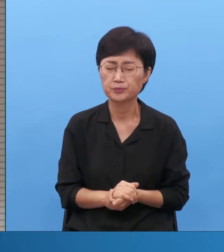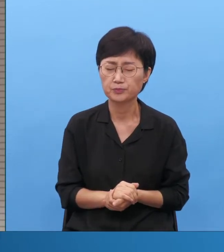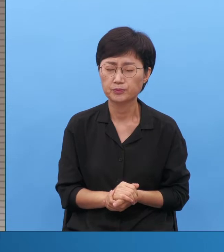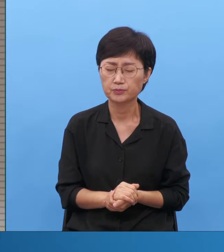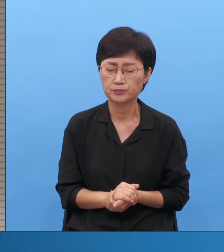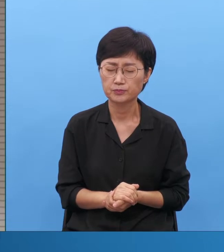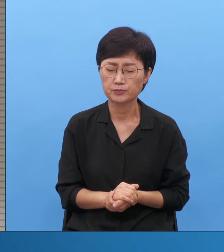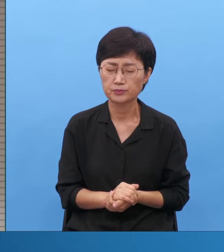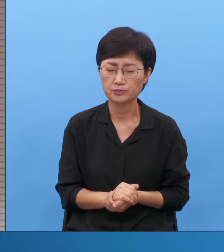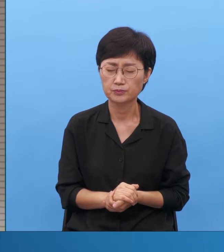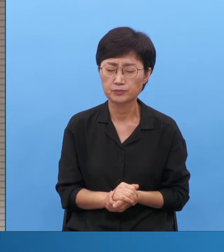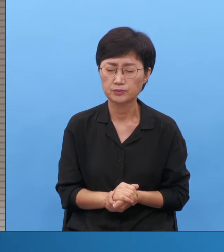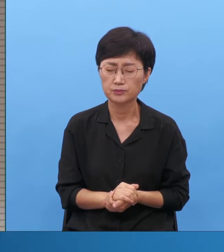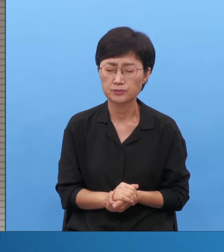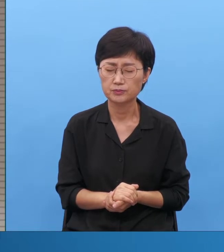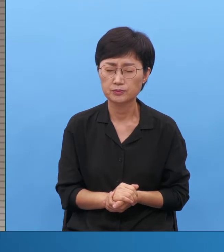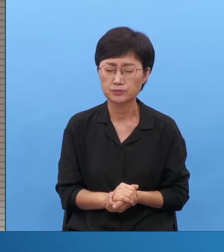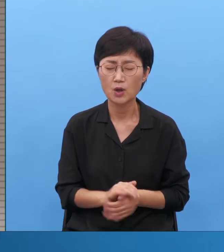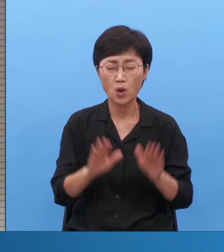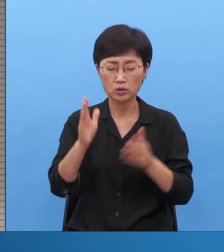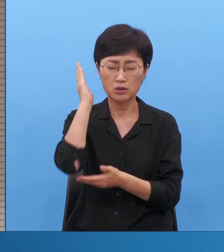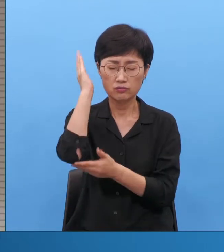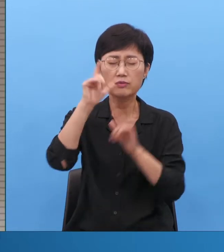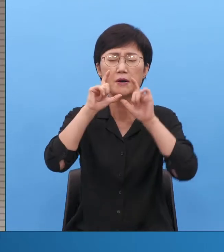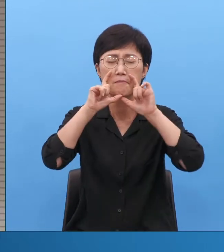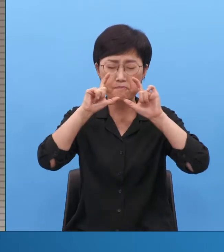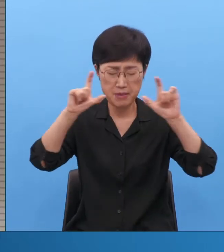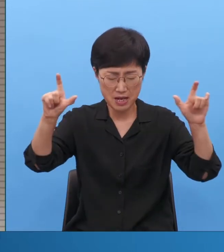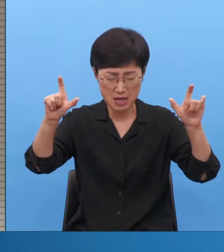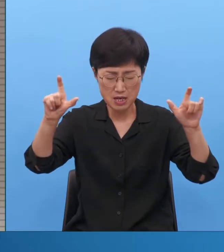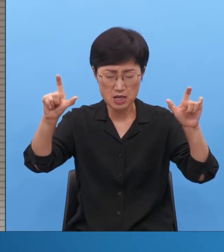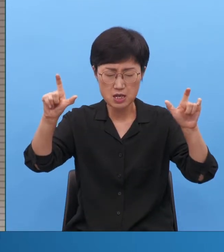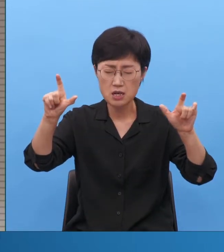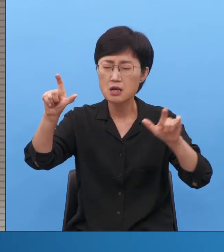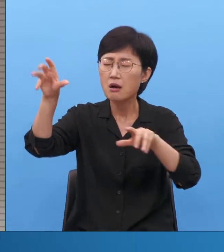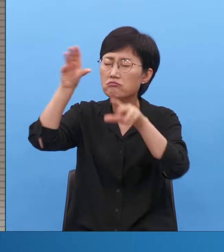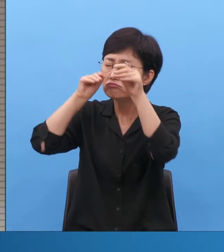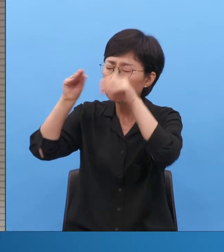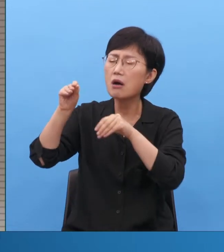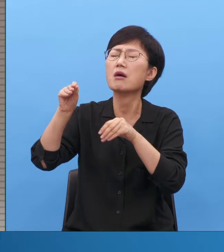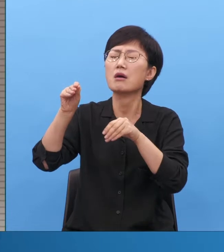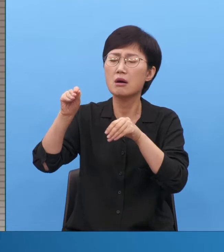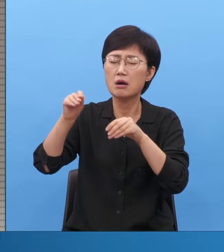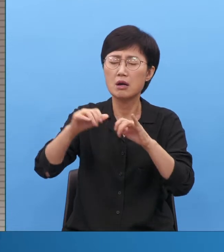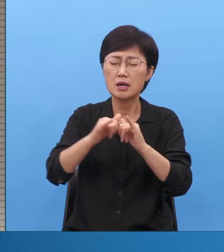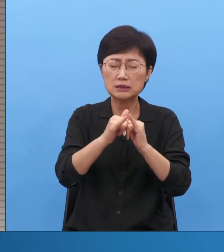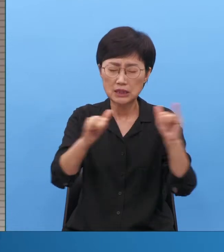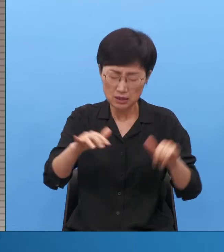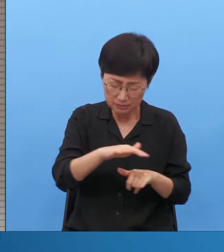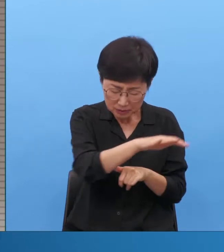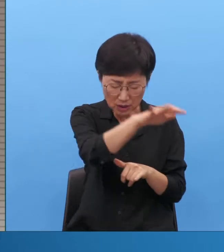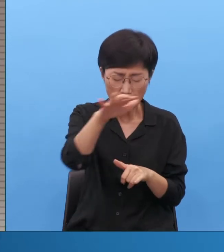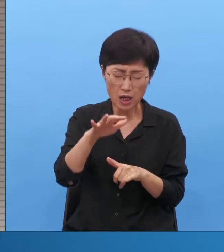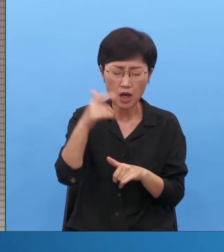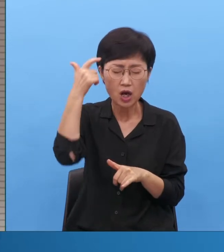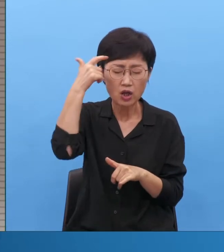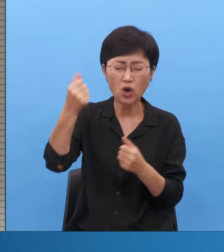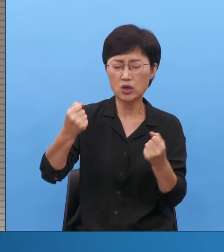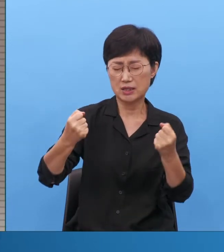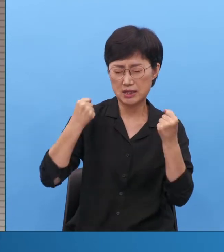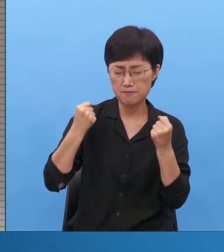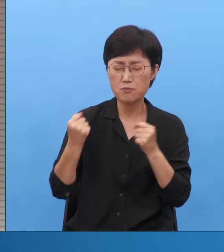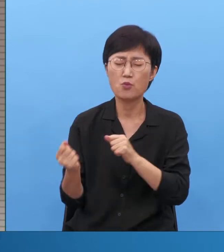your word. 선포되는 말씀을 통해 모든 건석과 민족들이 영육 간의 힘을